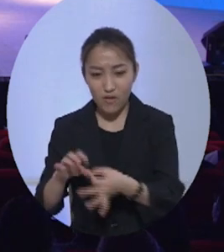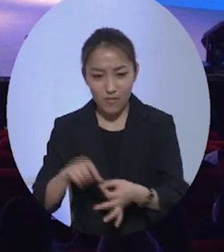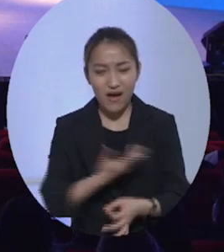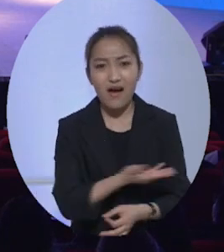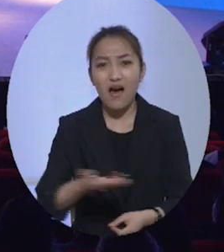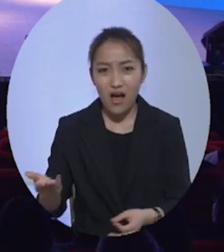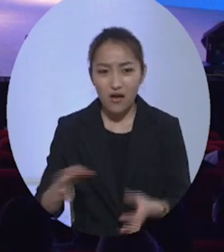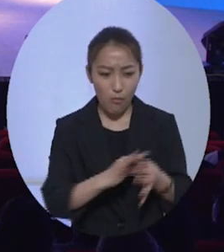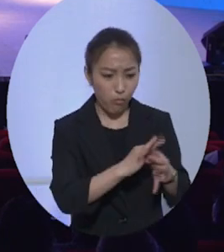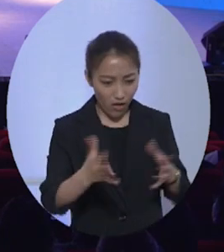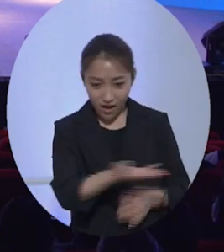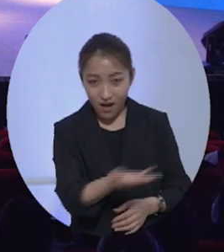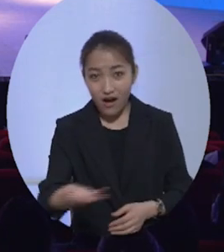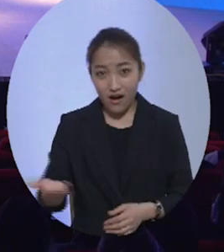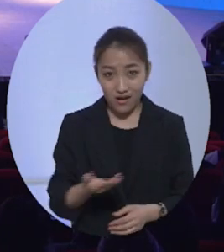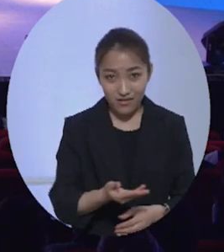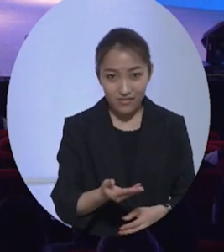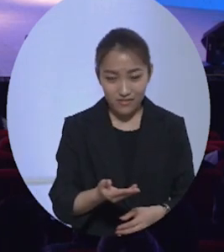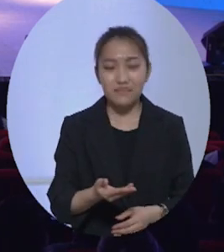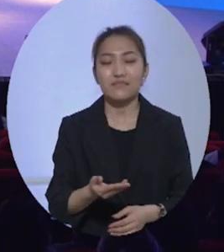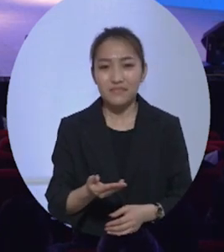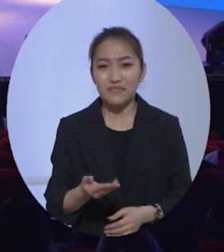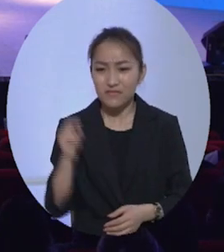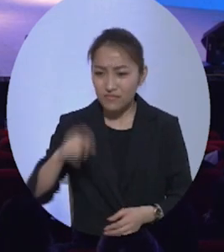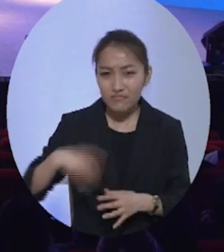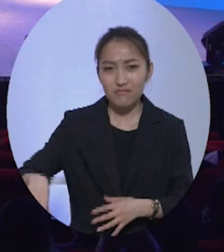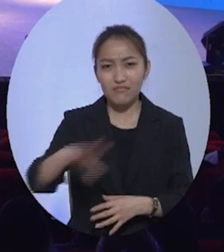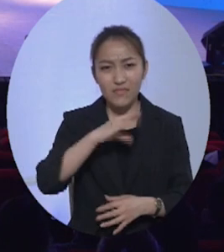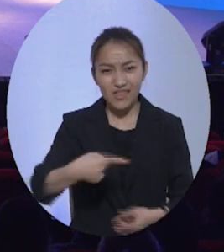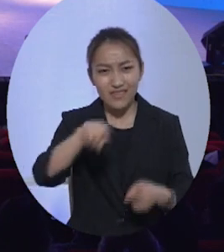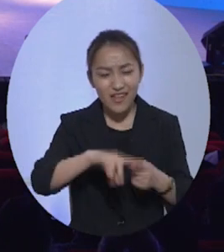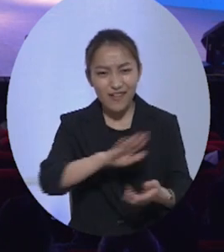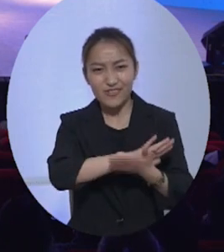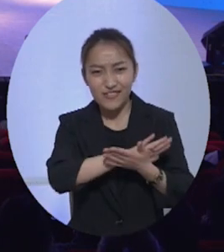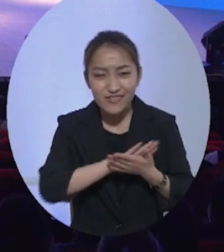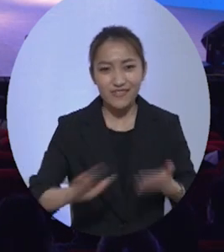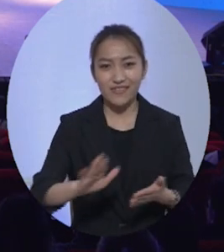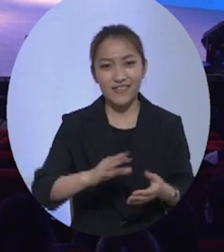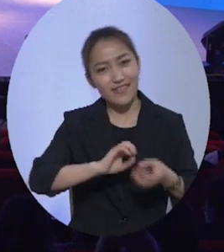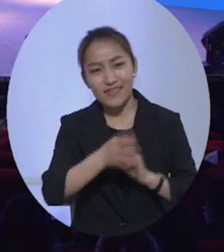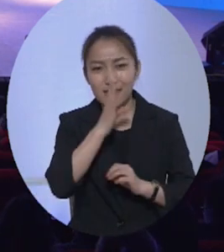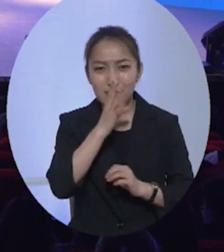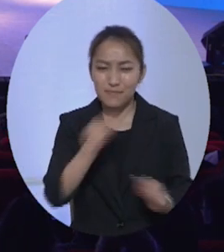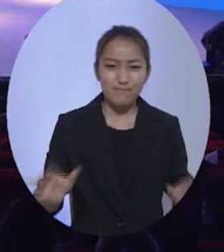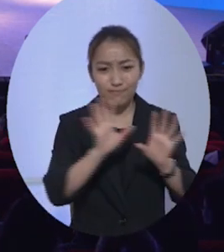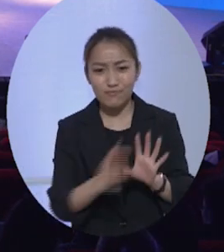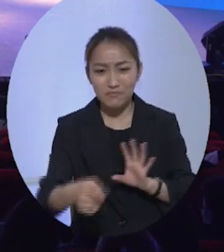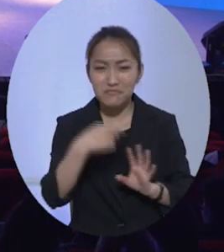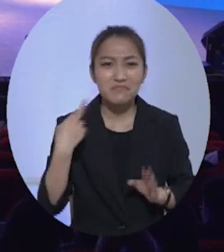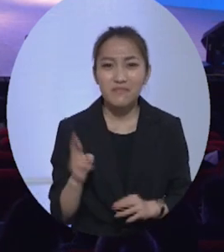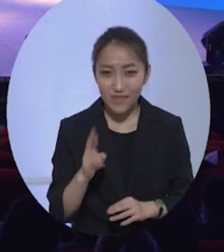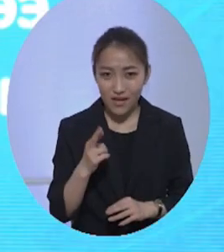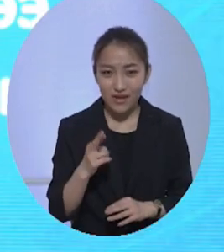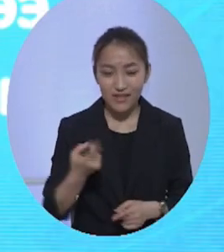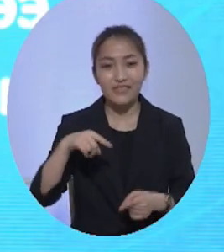юу алдчихад өнөөдөр бид нар бас бүх юмыг шинээр эхлэх гэж байгаа юм шиг байгаад байгаа юм бэ гэсэн энэ асуудлыг